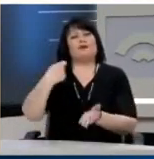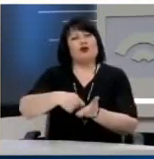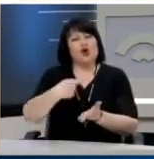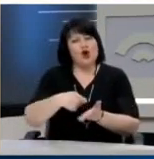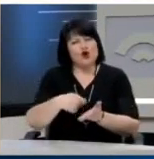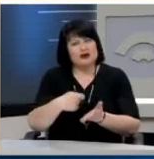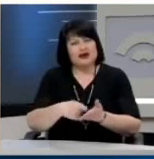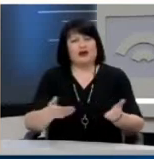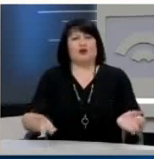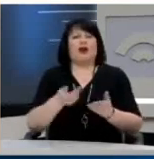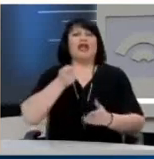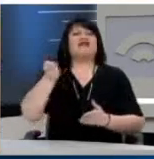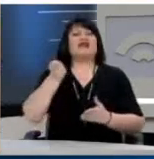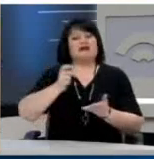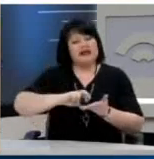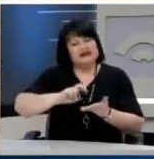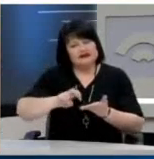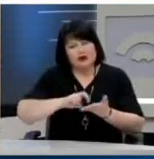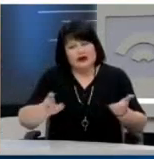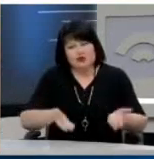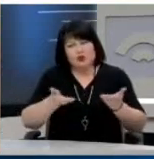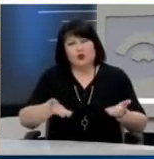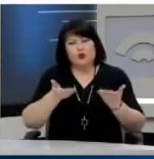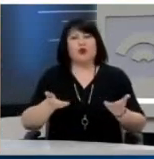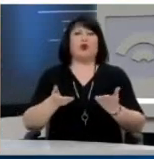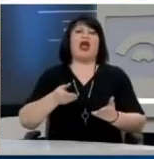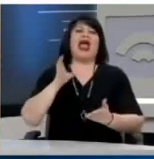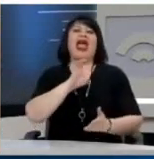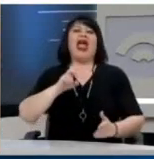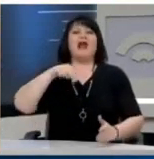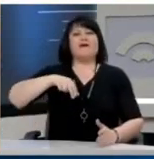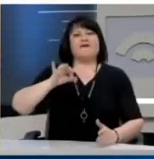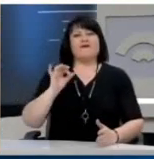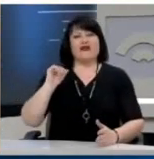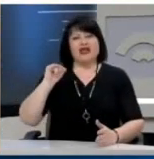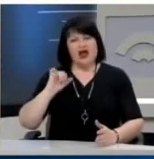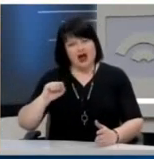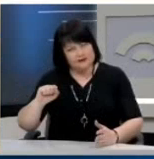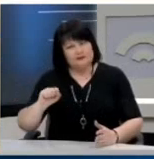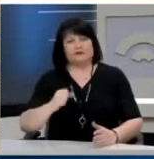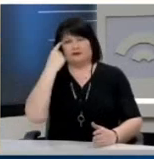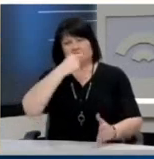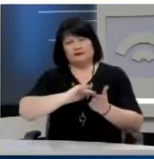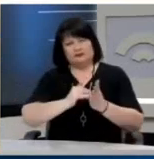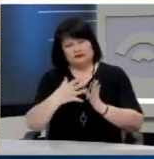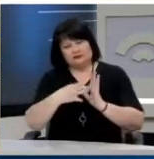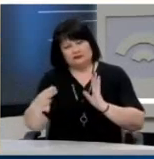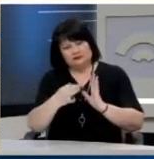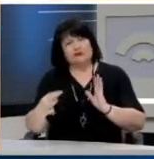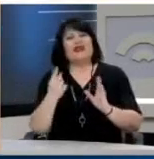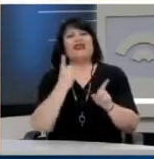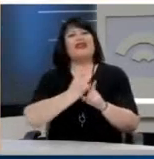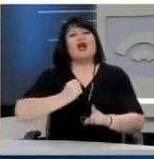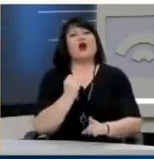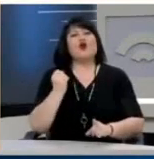οι ελαφρύνσεις στις ασφαλιστικές εισφορές, οι ελαφρύνσεις στον έμφυα, οι προσλήψεις προσωπικού στην ειδική αγωγή,